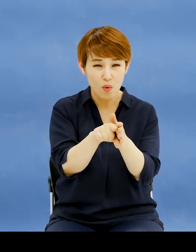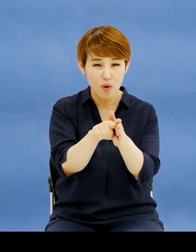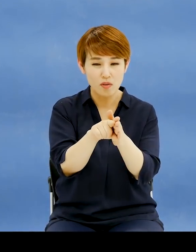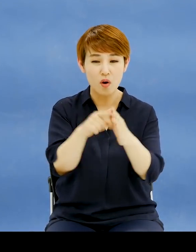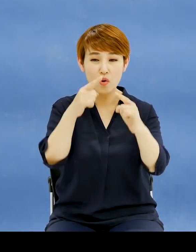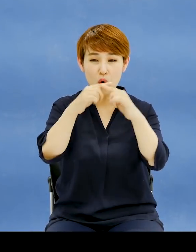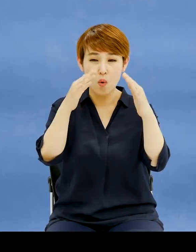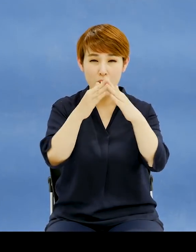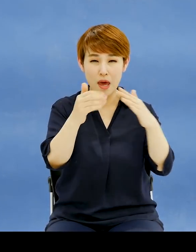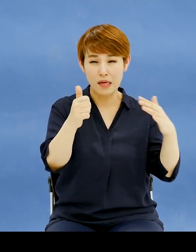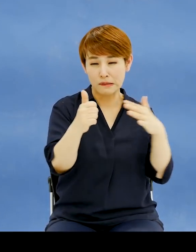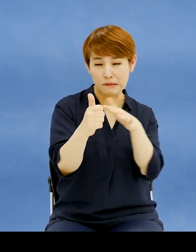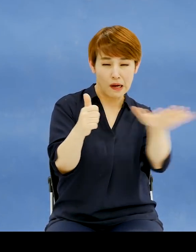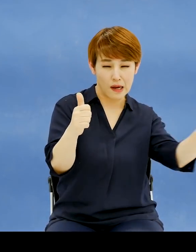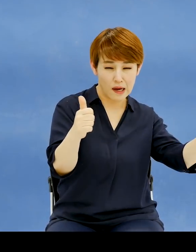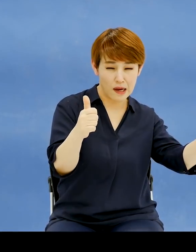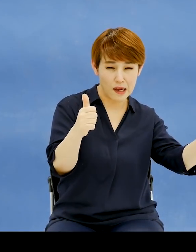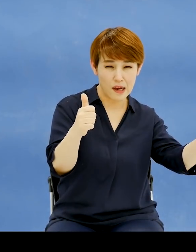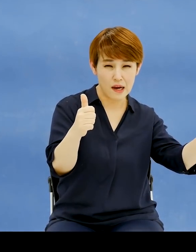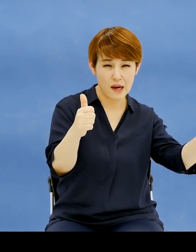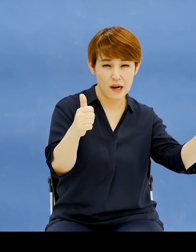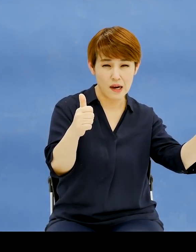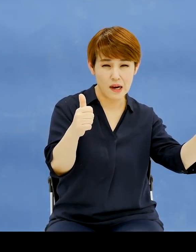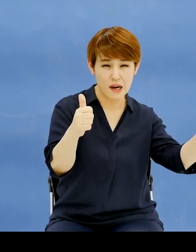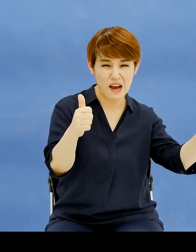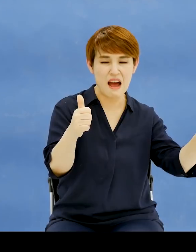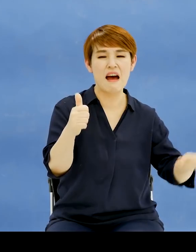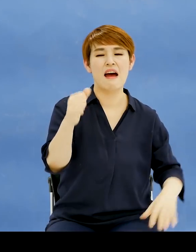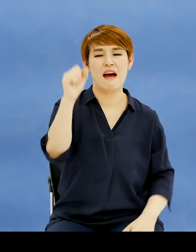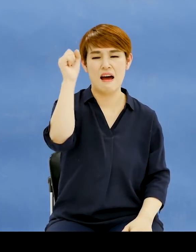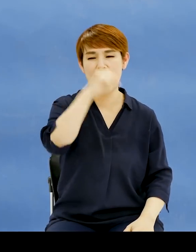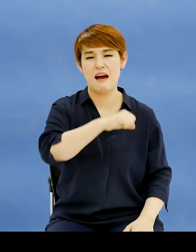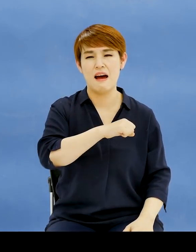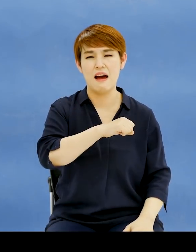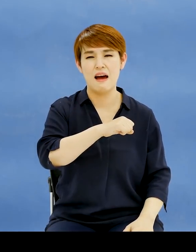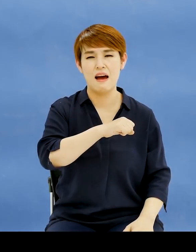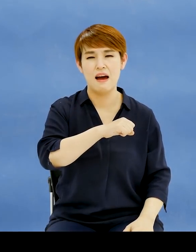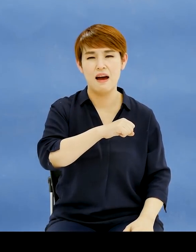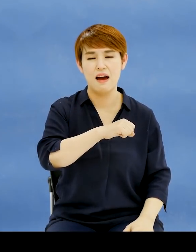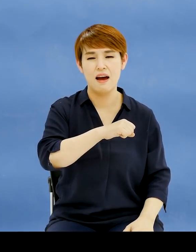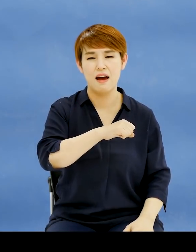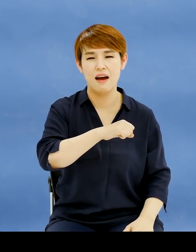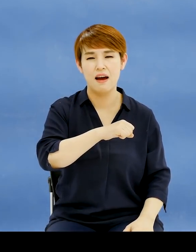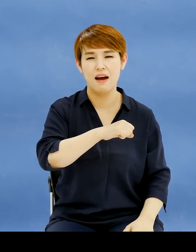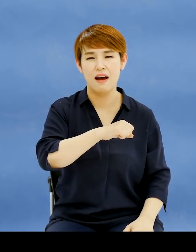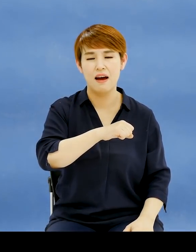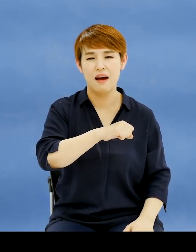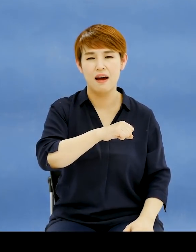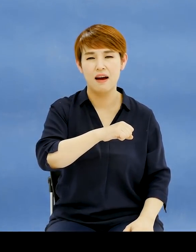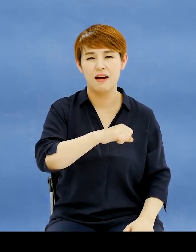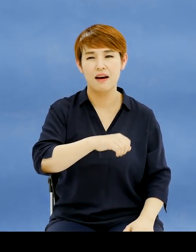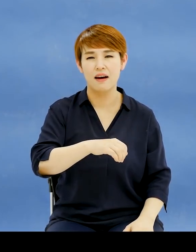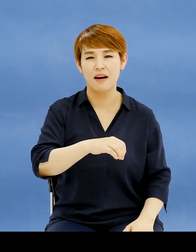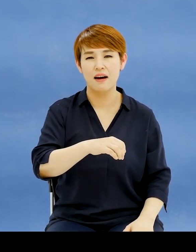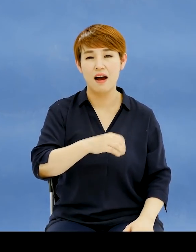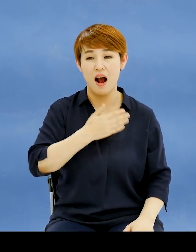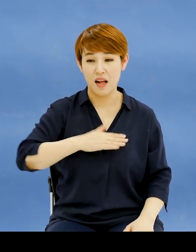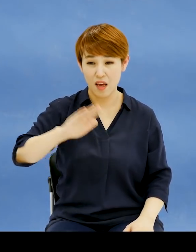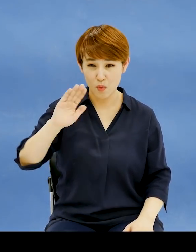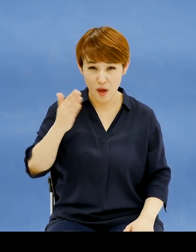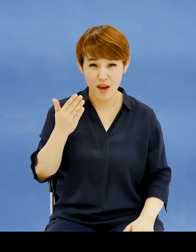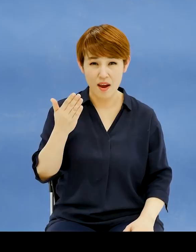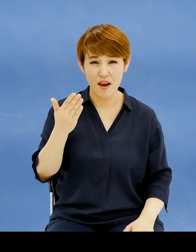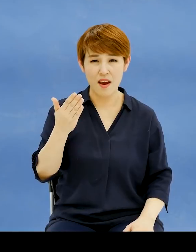이게 기독교가 어떤 한 교회가 공격받다 다 같이 공격받다 이게 네. 프레임이었구나. 우리 모두를 향해서.